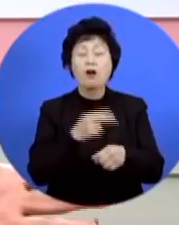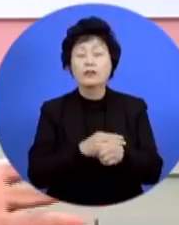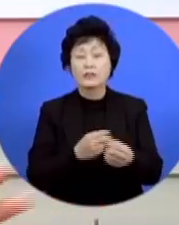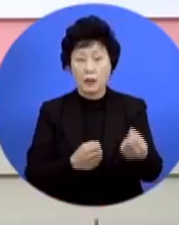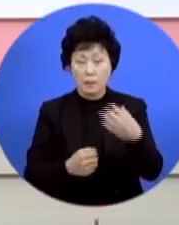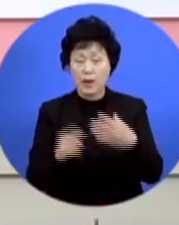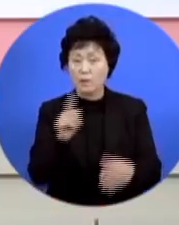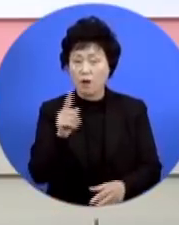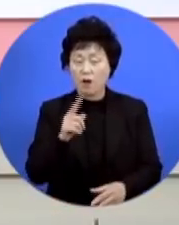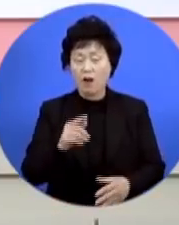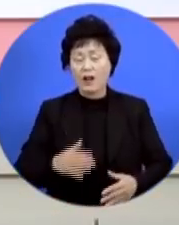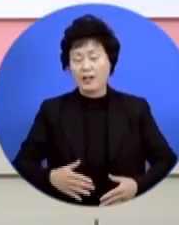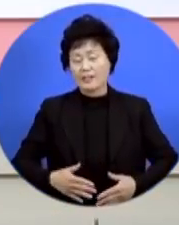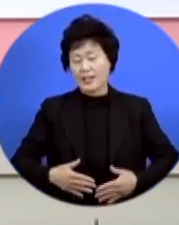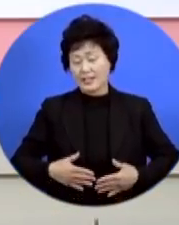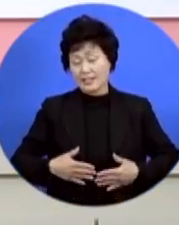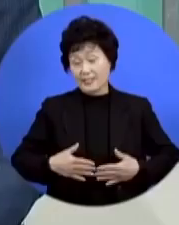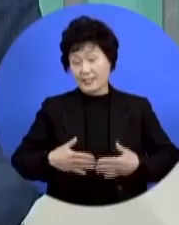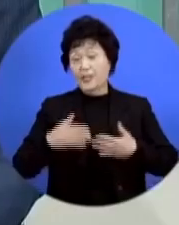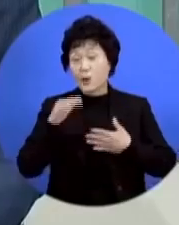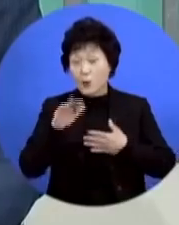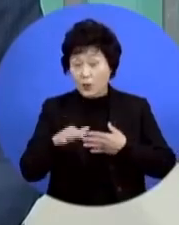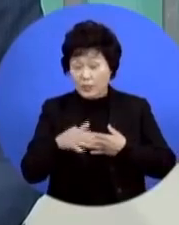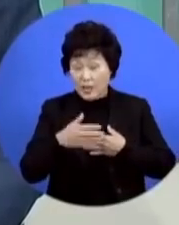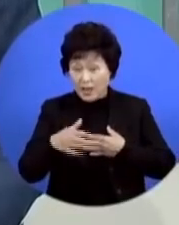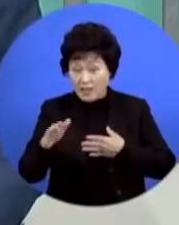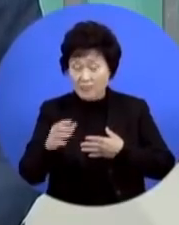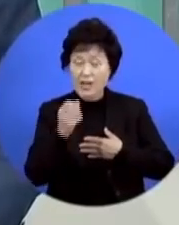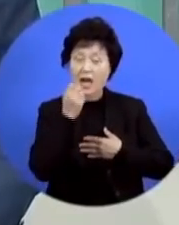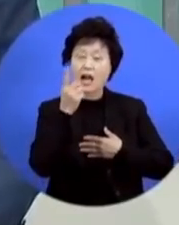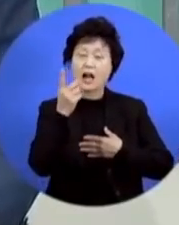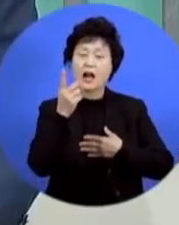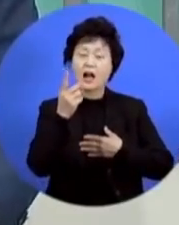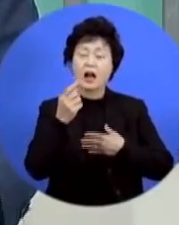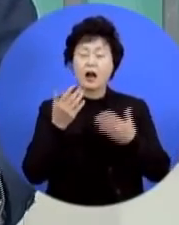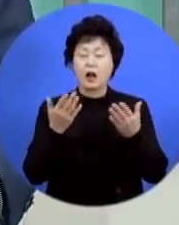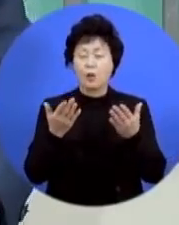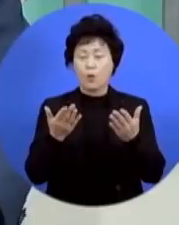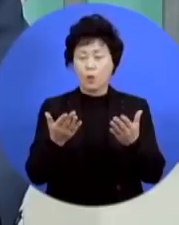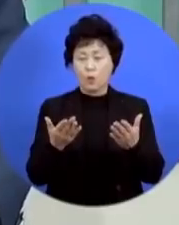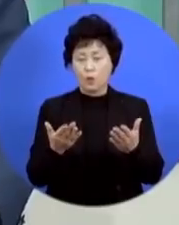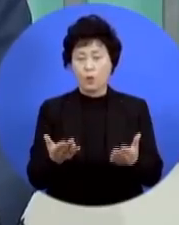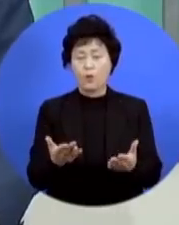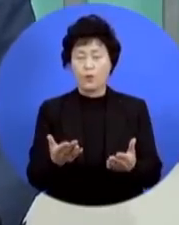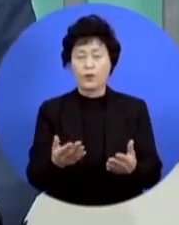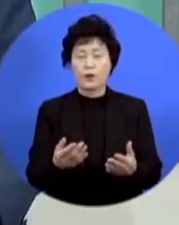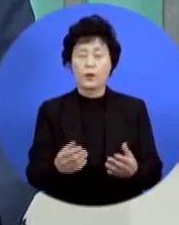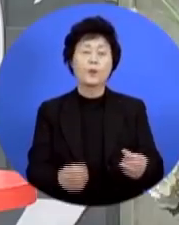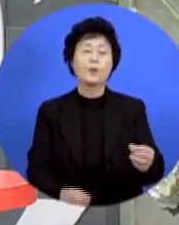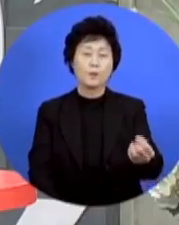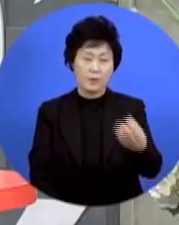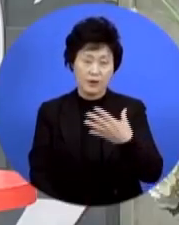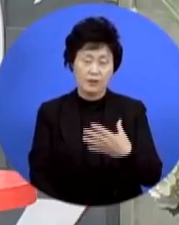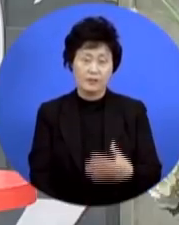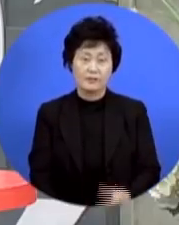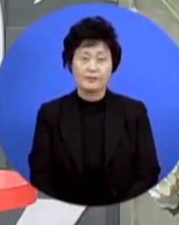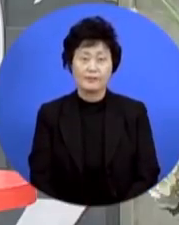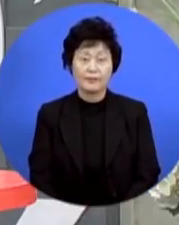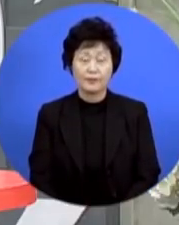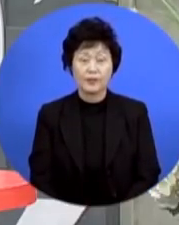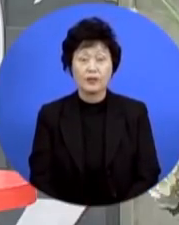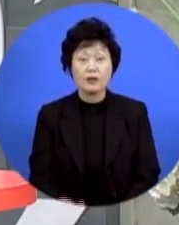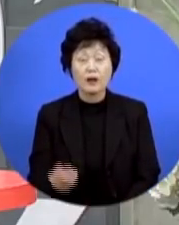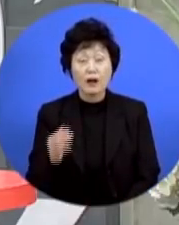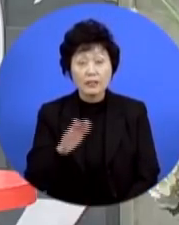쉬어야 된다는 거예요. 아 이게 혈액순환이 네, 돌아야 되고, 되니까 그리고 그분이 하용조 목사님이나 한옥 목사님